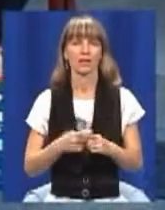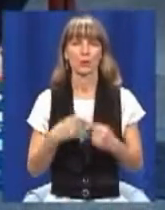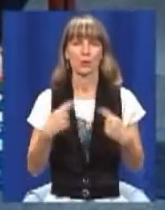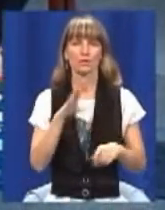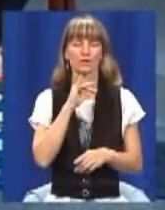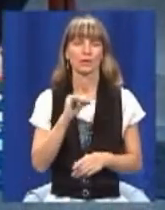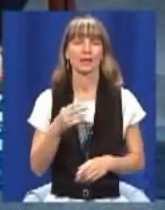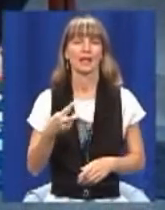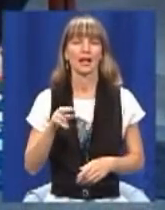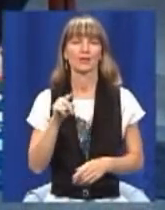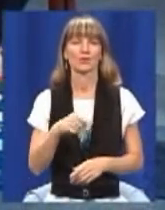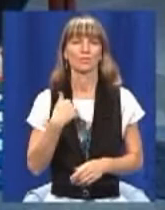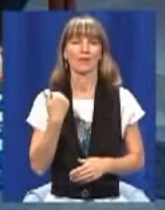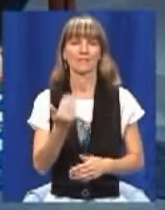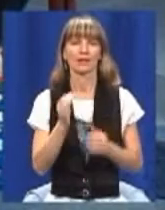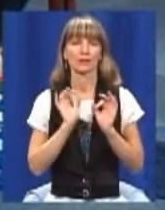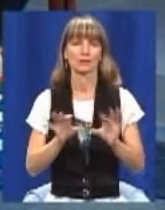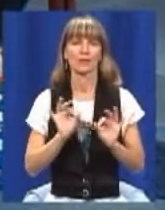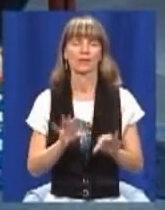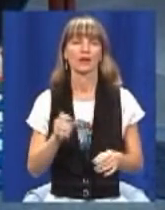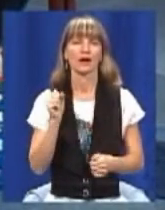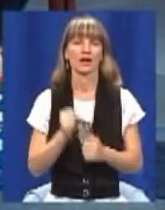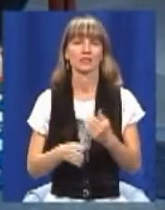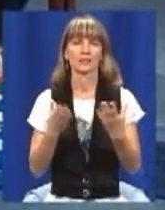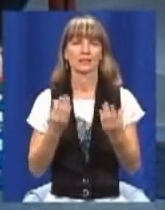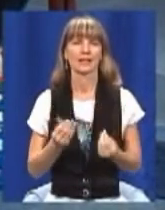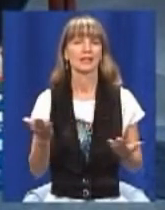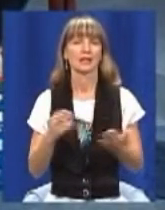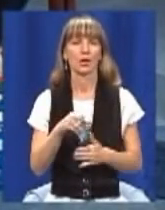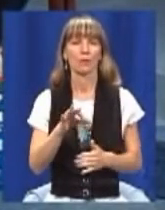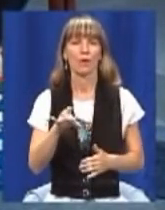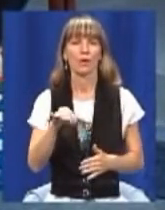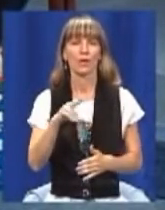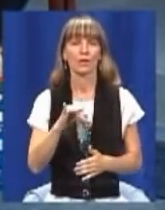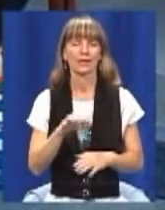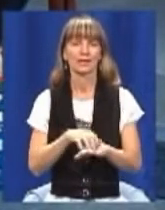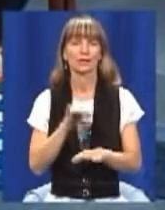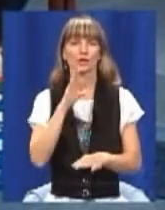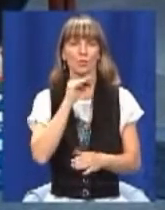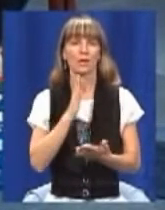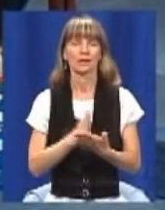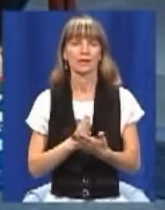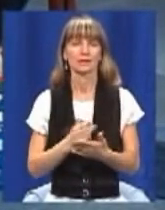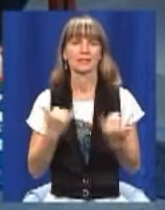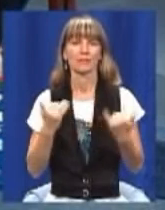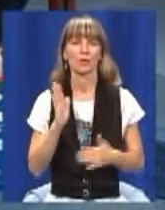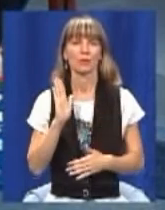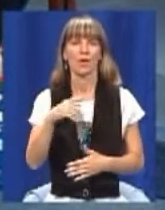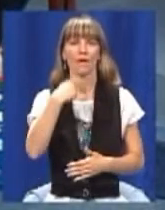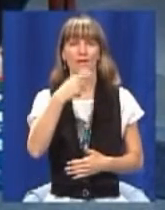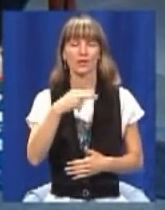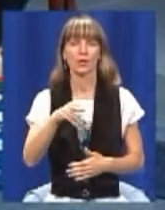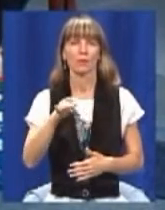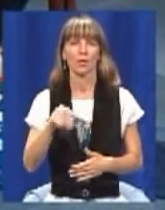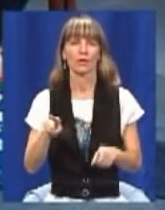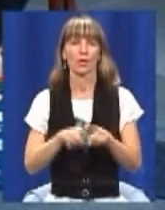Ну от саме для того ми вам і розповідаємо майже щодня про те, які породи кішок та собак існують. Зокрема, сьогодні будемо говорити про